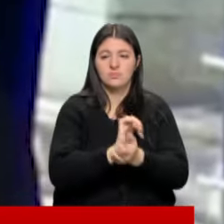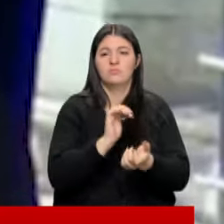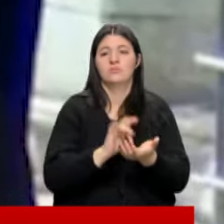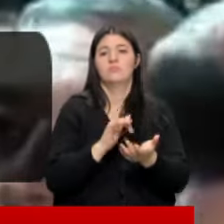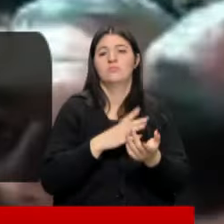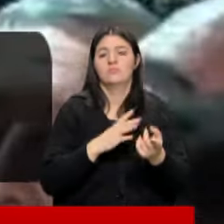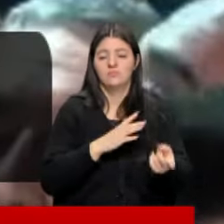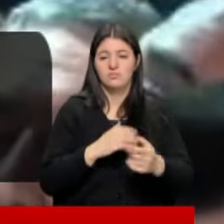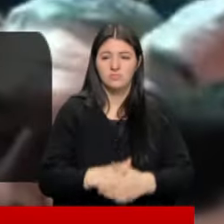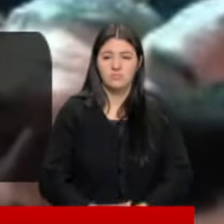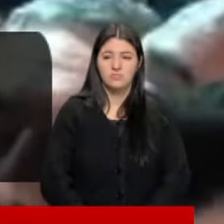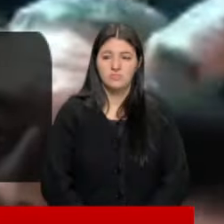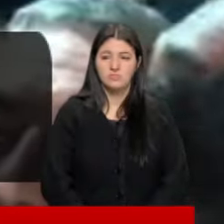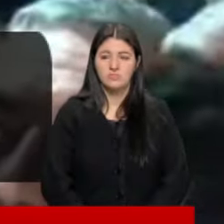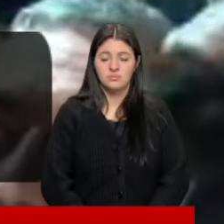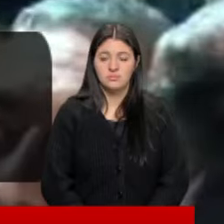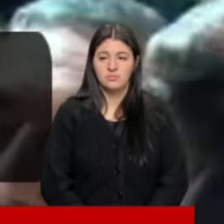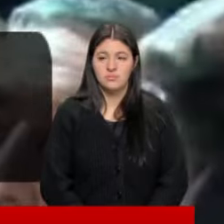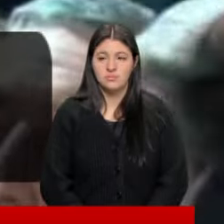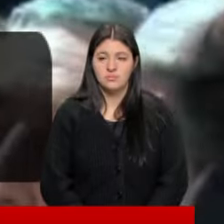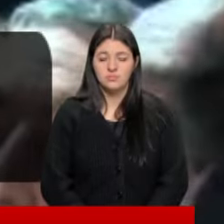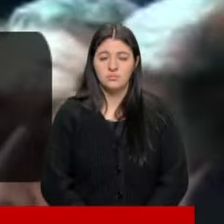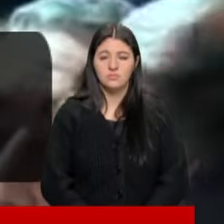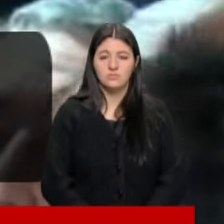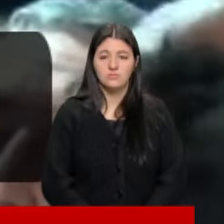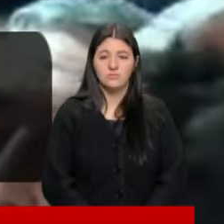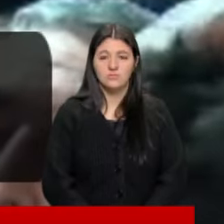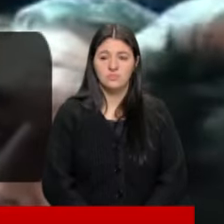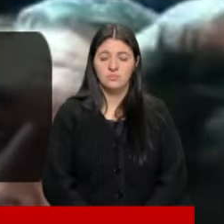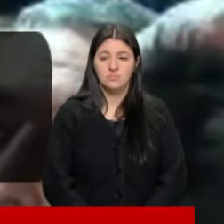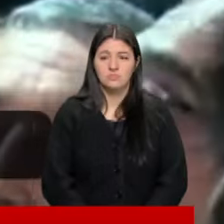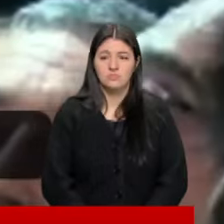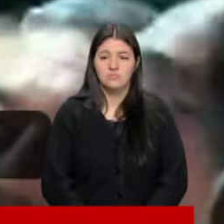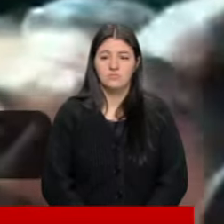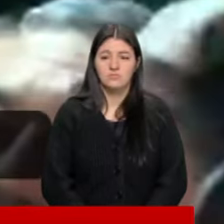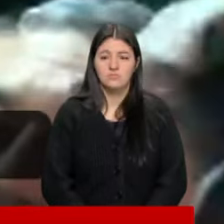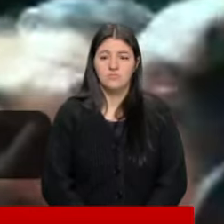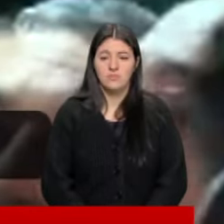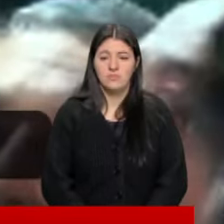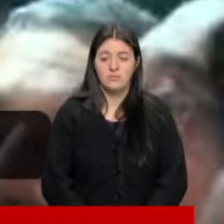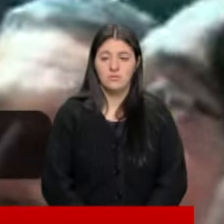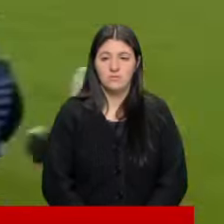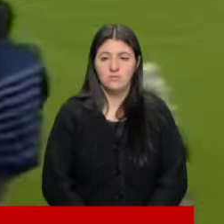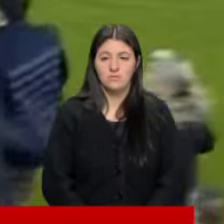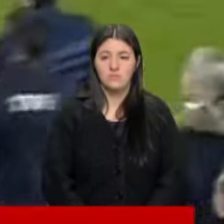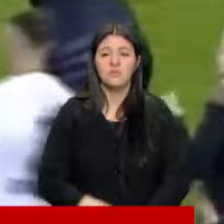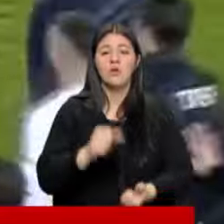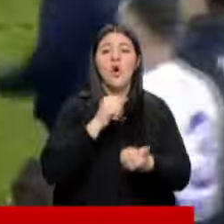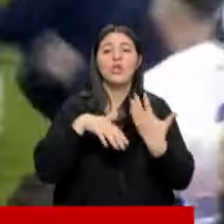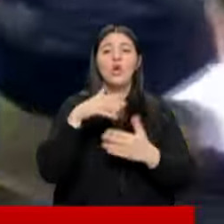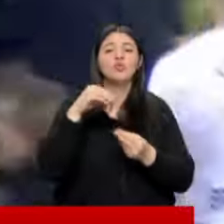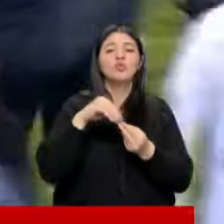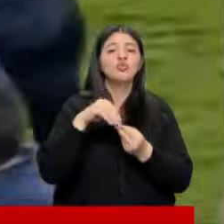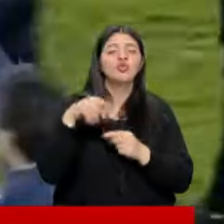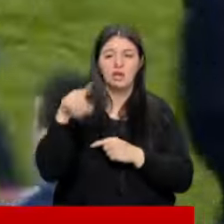cezası isteniyor. Sizlere böyle bir olay yaşattığım için çok mağdurum, çok üzgünüm. Benden beklenmeyen bir şeydi. Olayın failleri